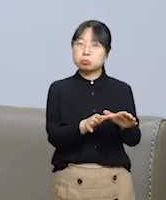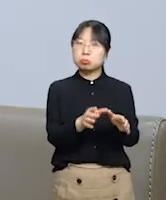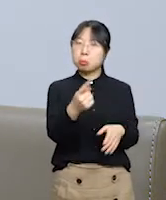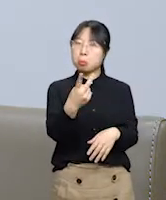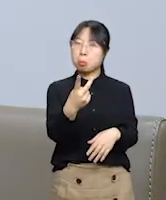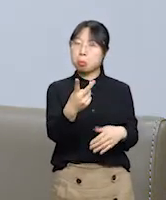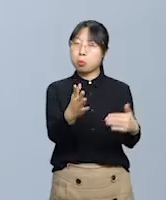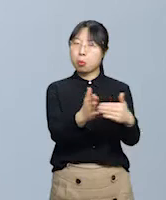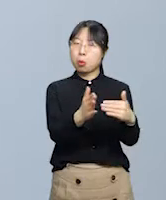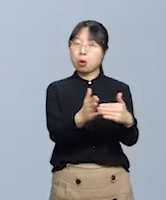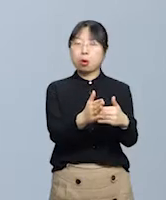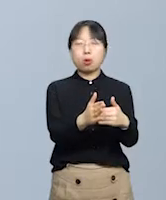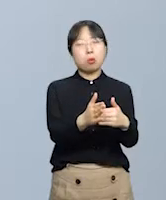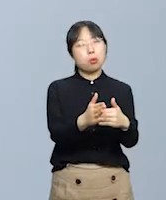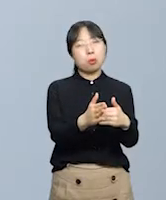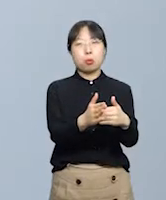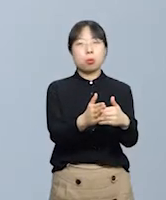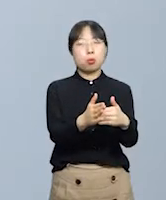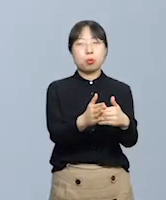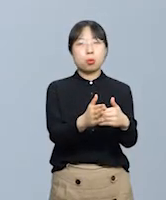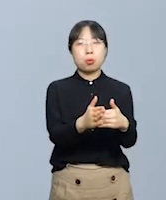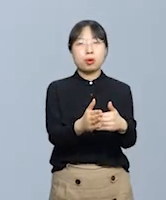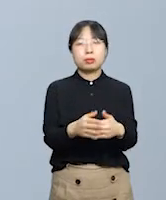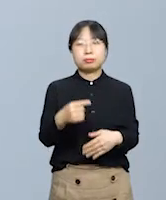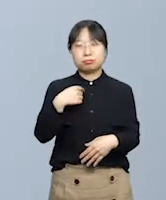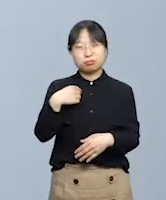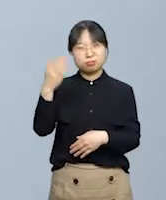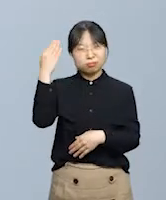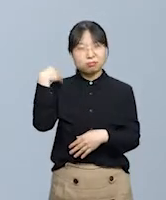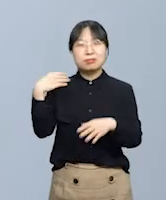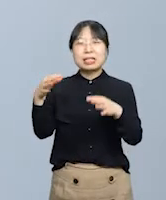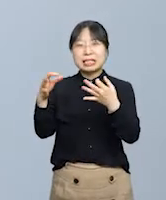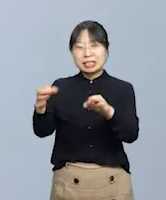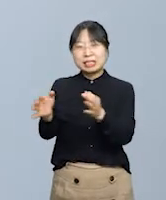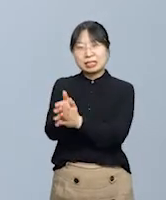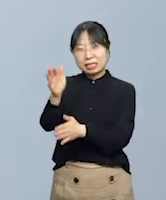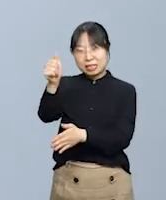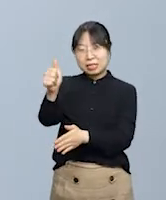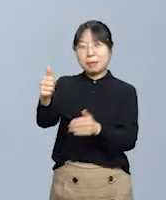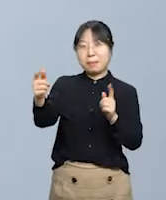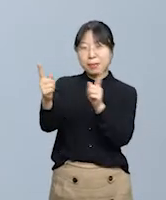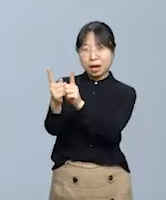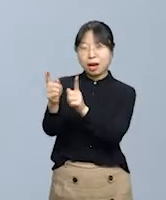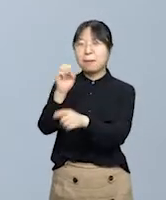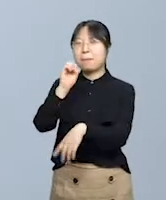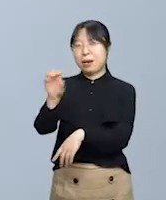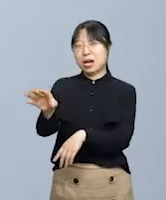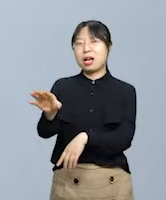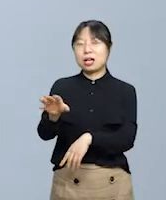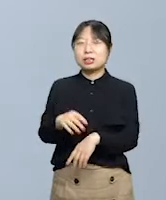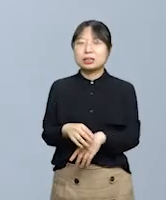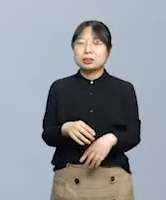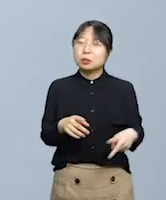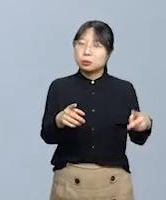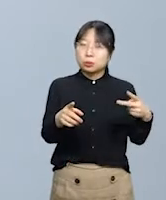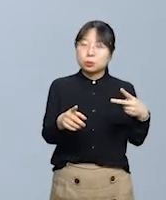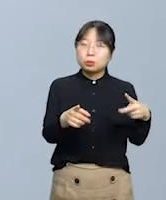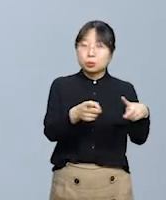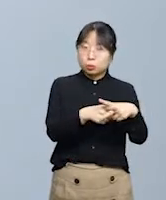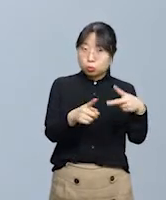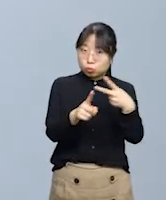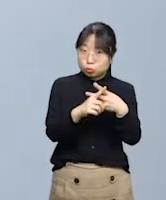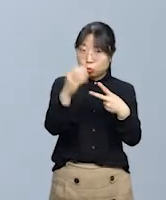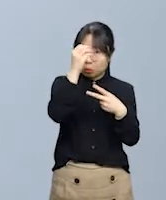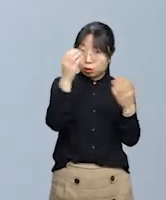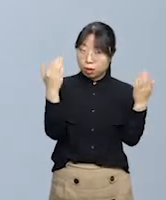팀이니 그건 뭐 저번에도 시장님께 말씀드렸지만은 좀 어떻게 초중학교라도 좀 야구를 좀